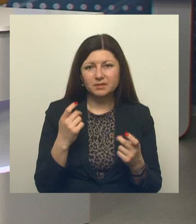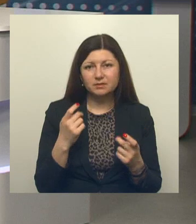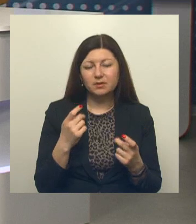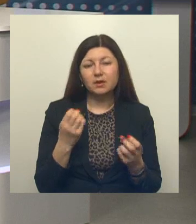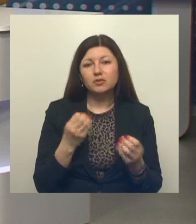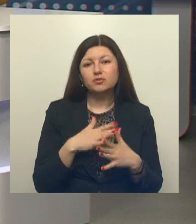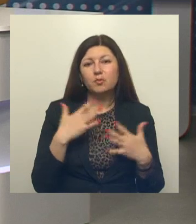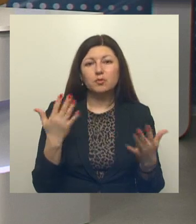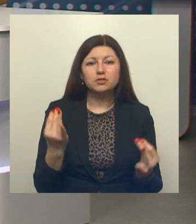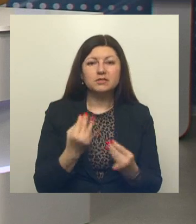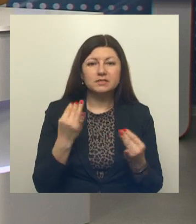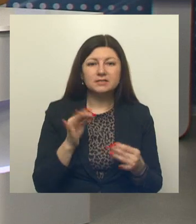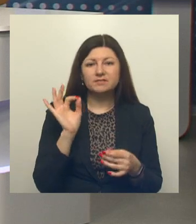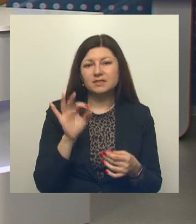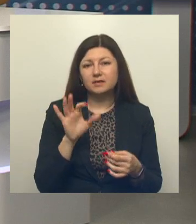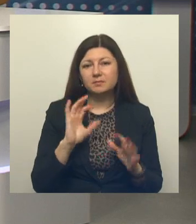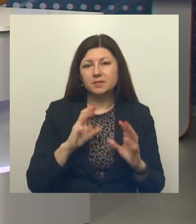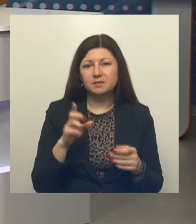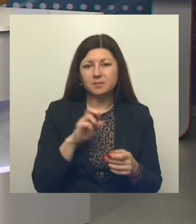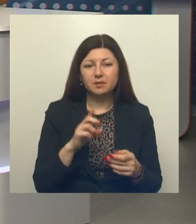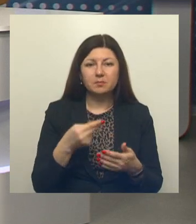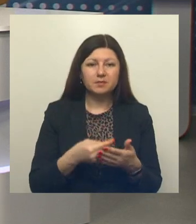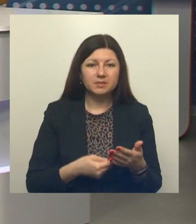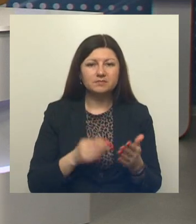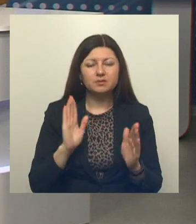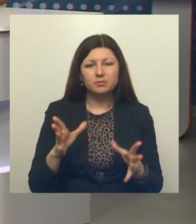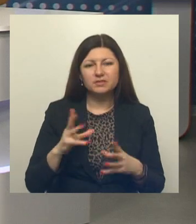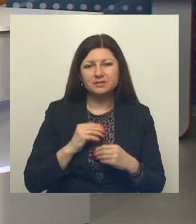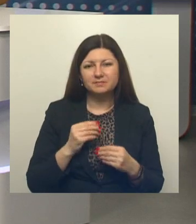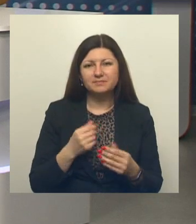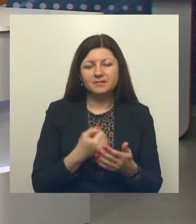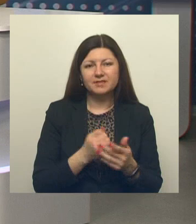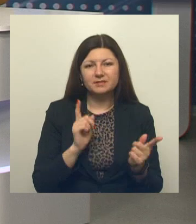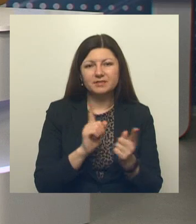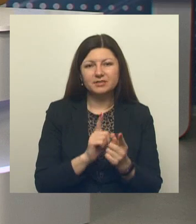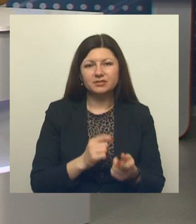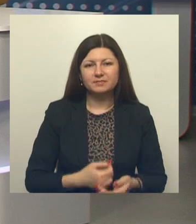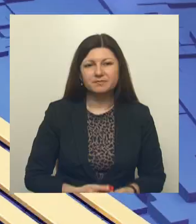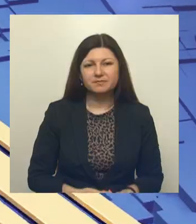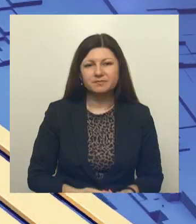А еще больше интересного в телеграм-канале Мира Белогорья. Подписывайтесь и будьте с нами. До встречи.